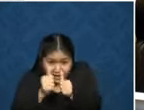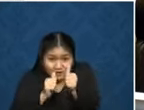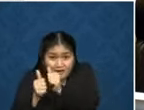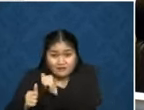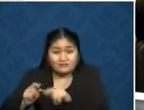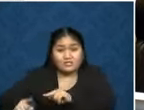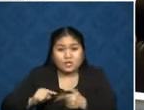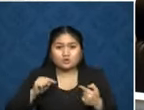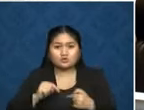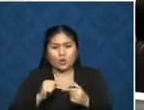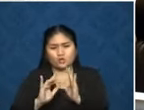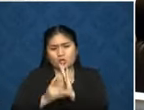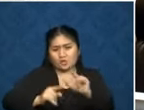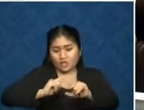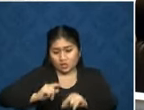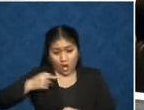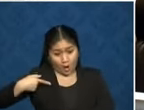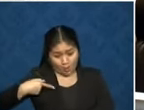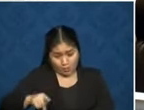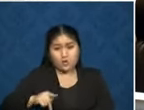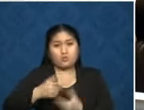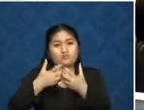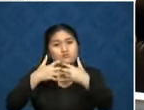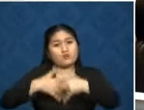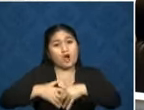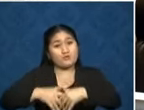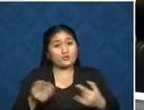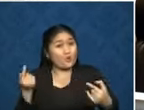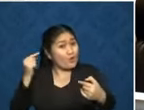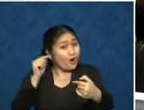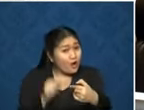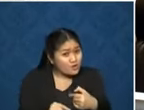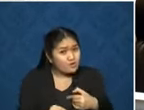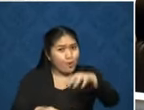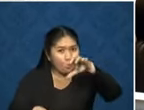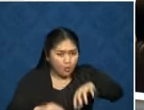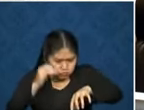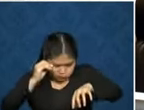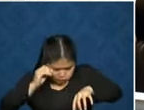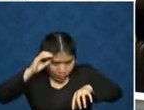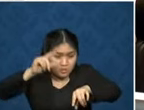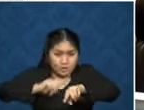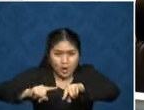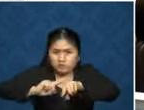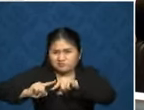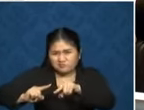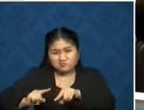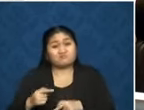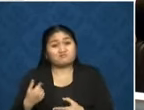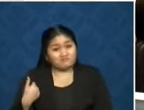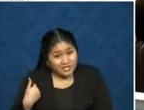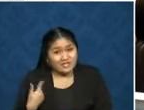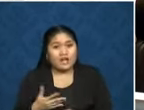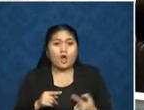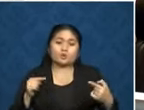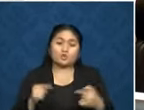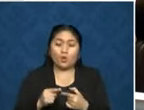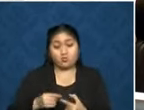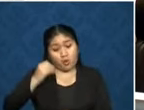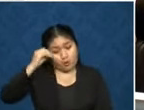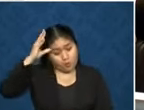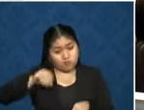รู้จักใช้เทคโนโลยีให้เป็นประโยชน์เป็นเครื่องมือในการเข้าถึงองค์ความรู้ที่มีอยู่ทั่วทุกมุมโลกพร้อมทั้งสอดแทรก